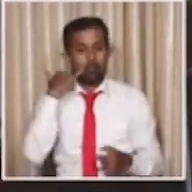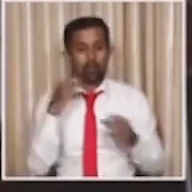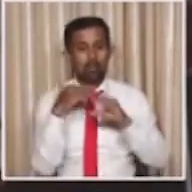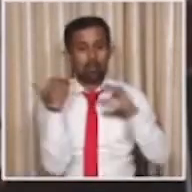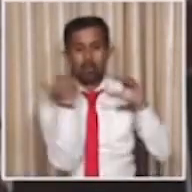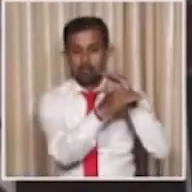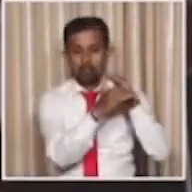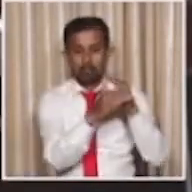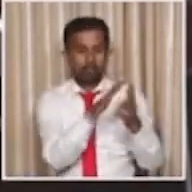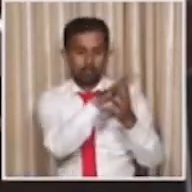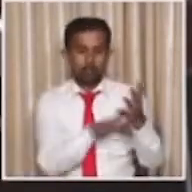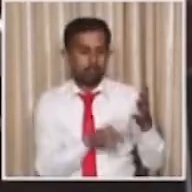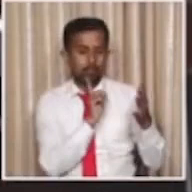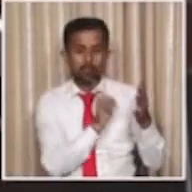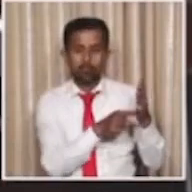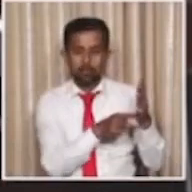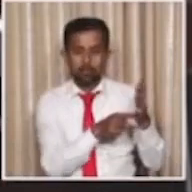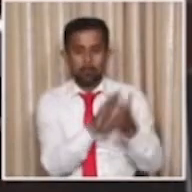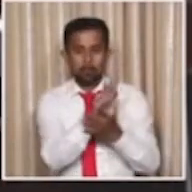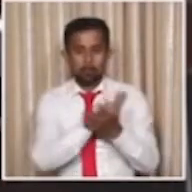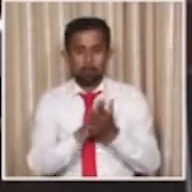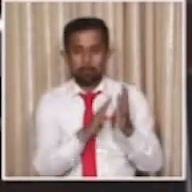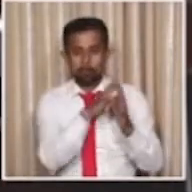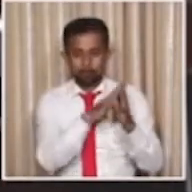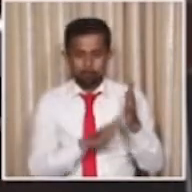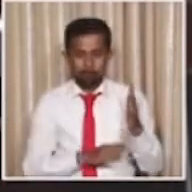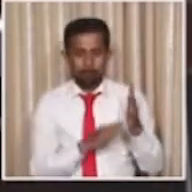ලියුම මොකද්ද ඒකේ කියන්නේ? ඒකේ පැහැදිලිවම කියනවා